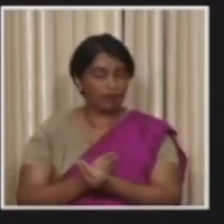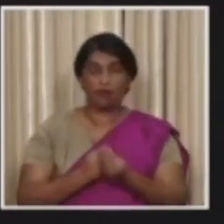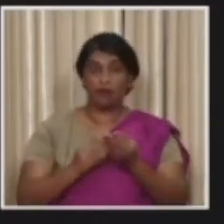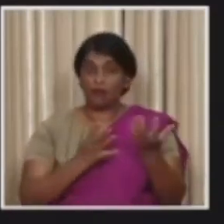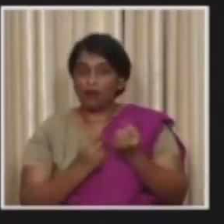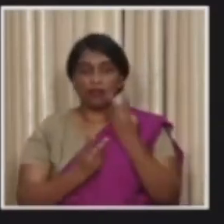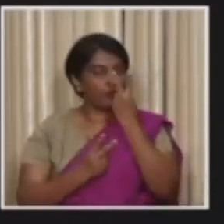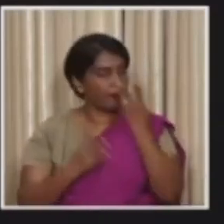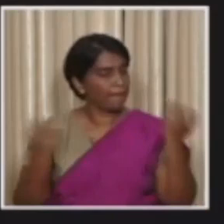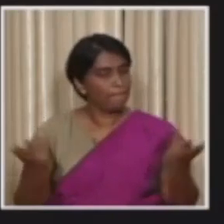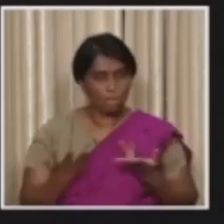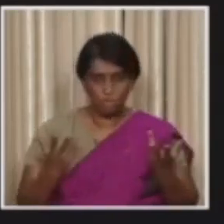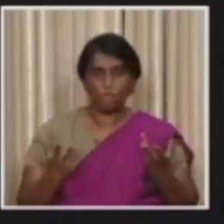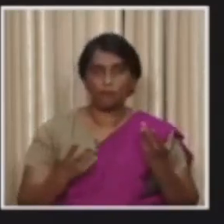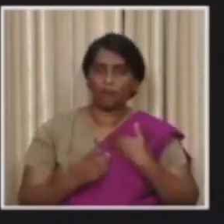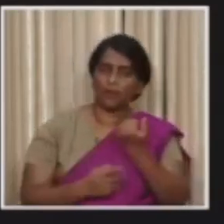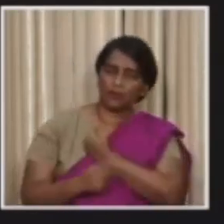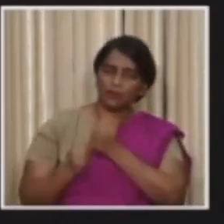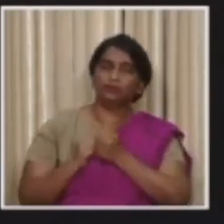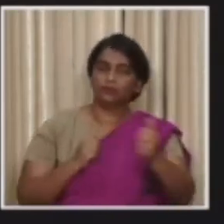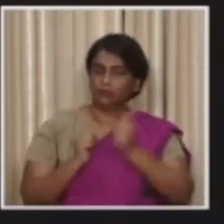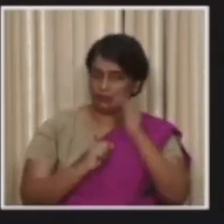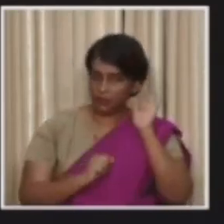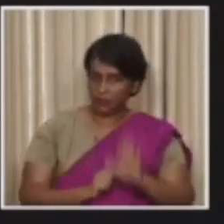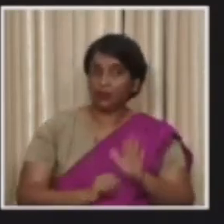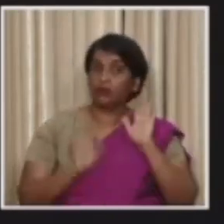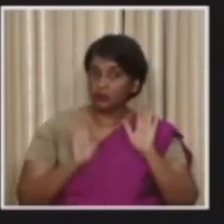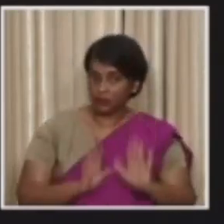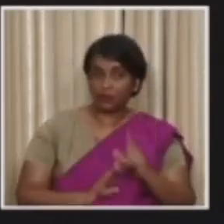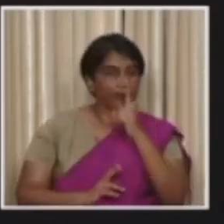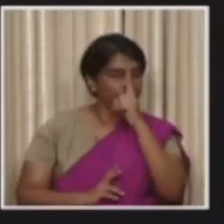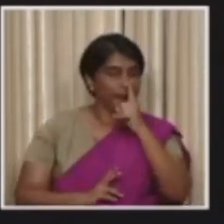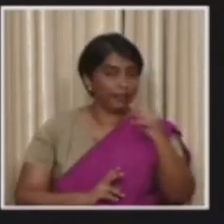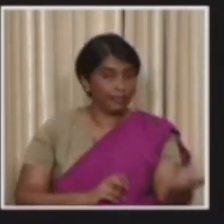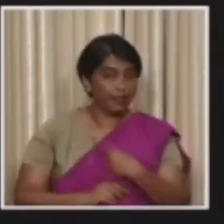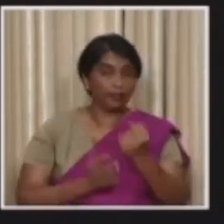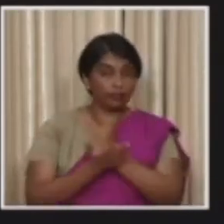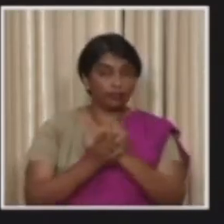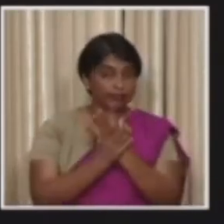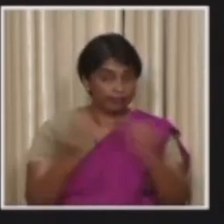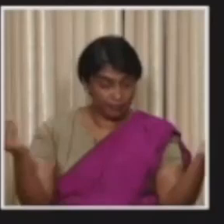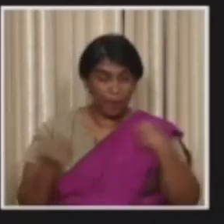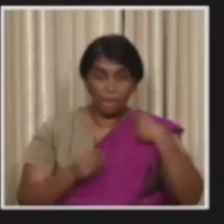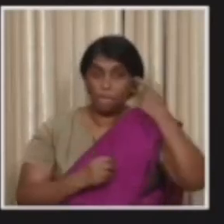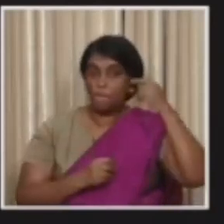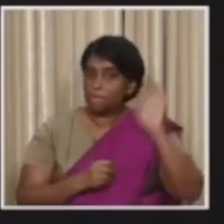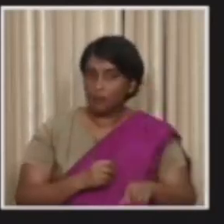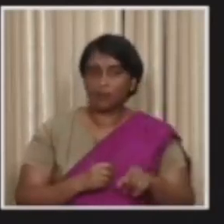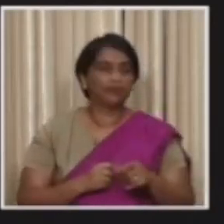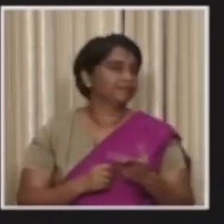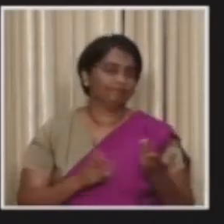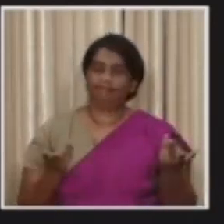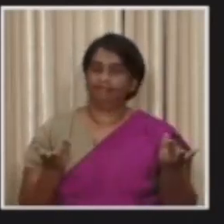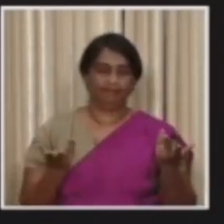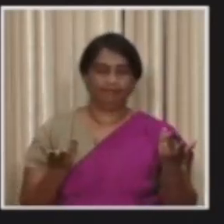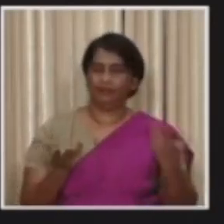බෑ. මේ පිළිබඳව අපි කැප වෙලා කටයුතු කරන්නට ඕන. හැබැයි එක රැයින් මේක ඉවර වෙයි කියලා කවුරු හරි බලාපොරොත්තු වෙනවා නම් ඒක